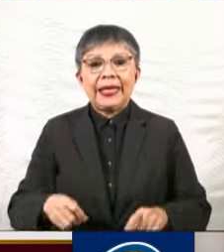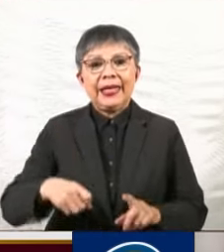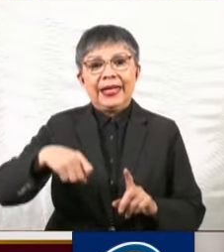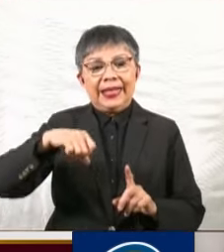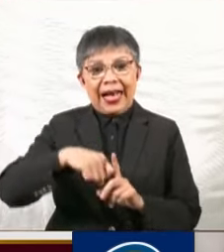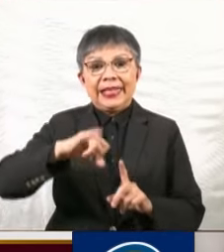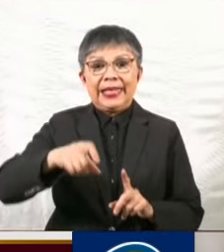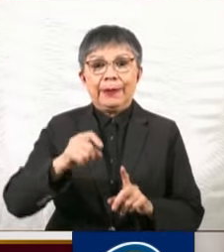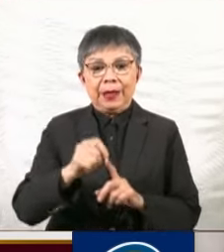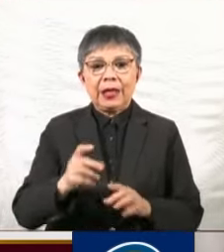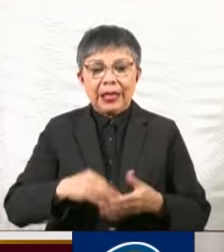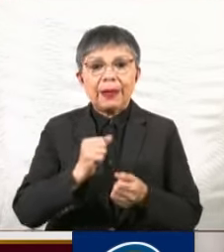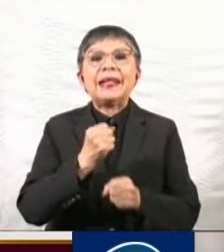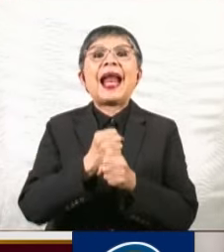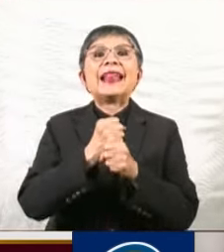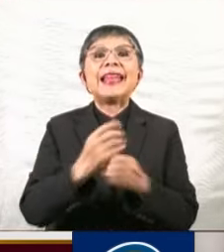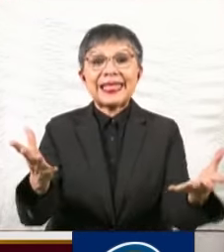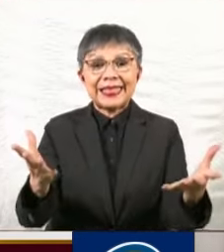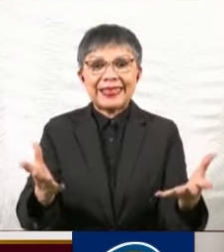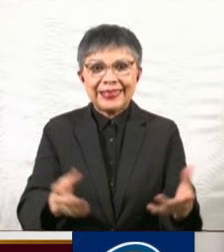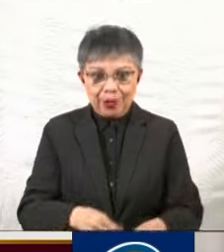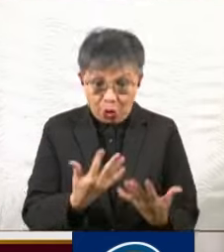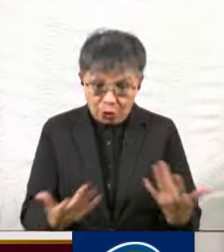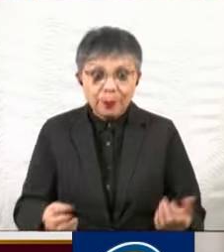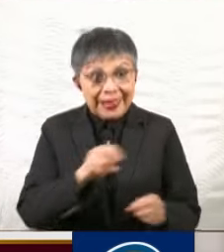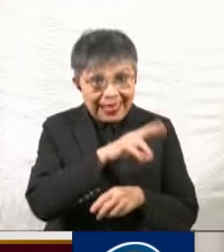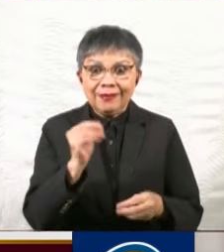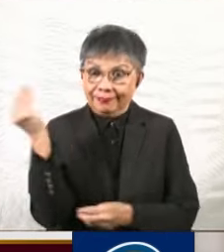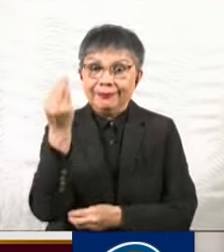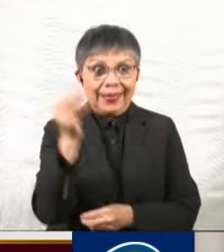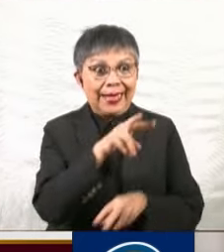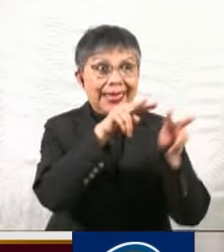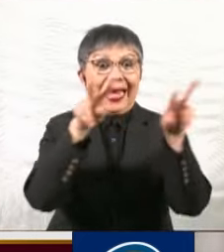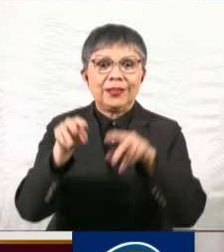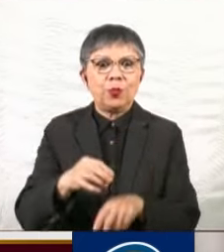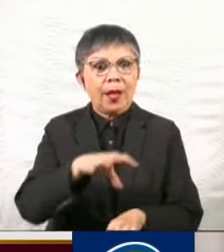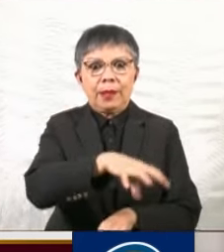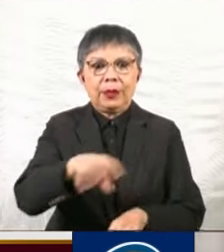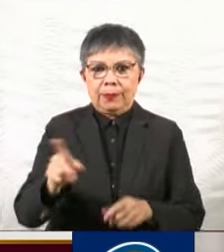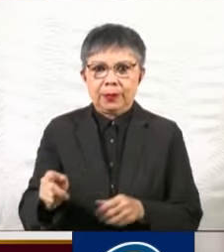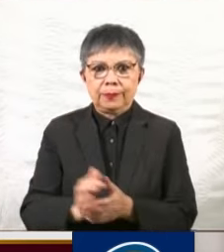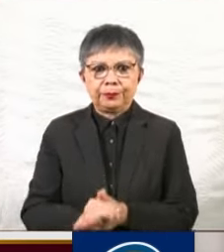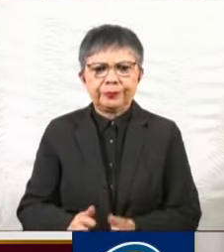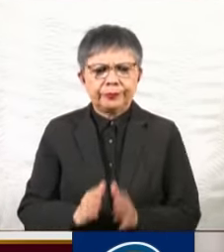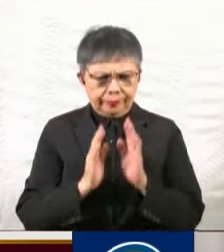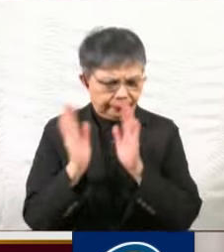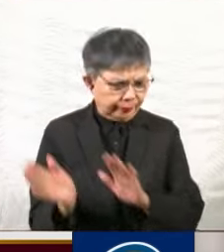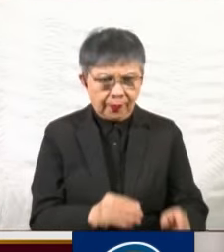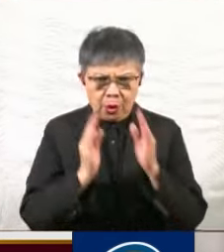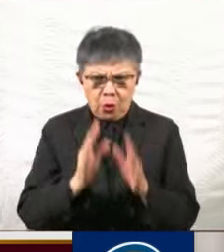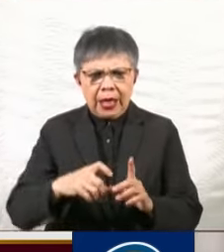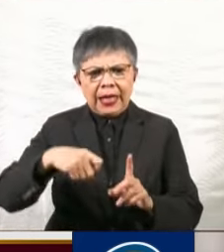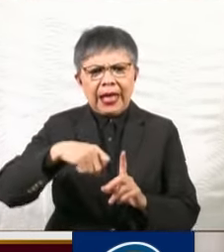KJP akan kami gratiskan untuk bisa melihat tempat-tempat tersebut secara khusus untuk